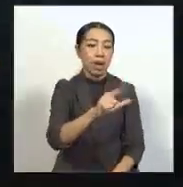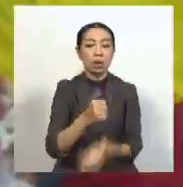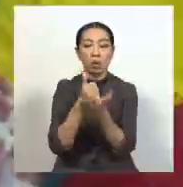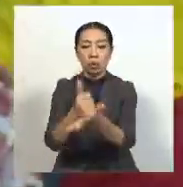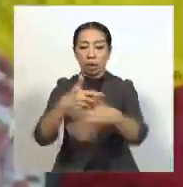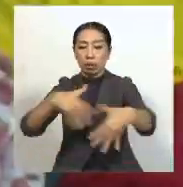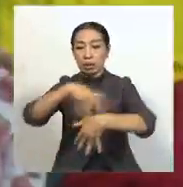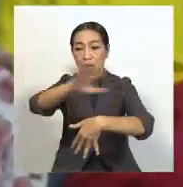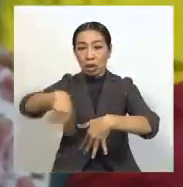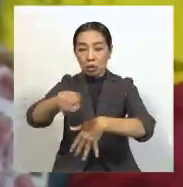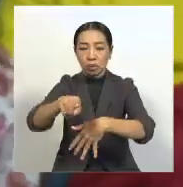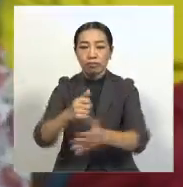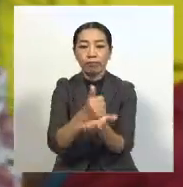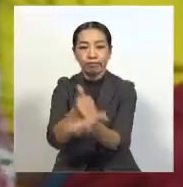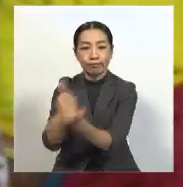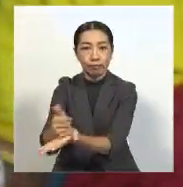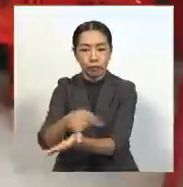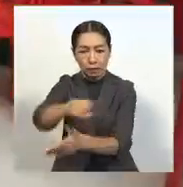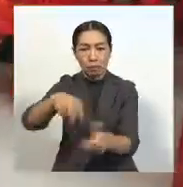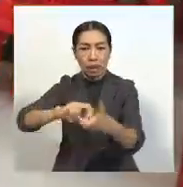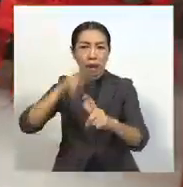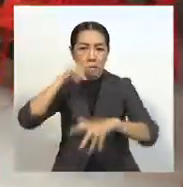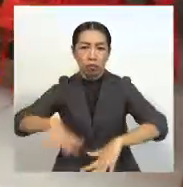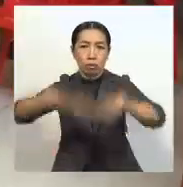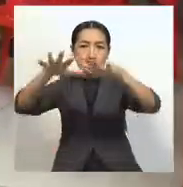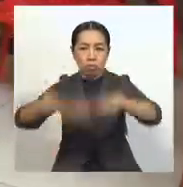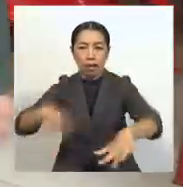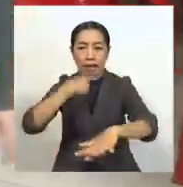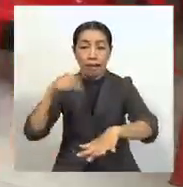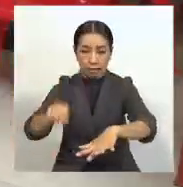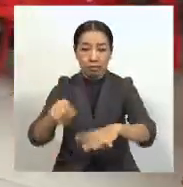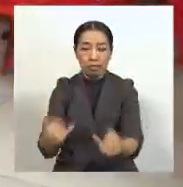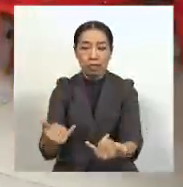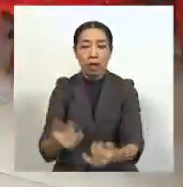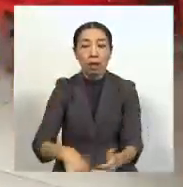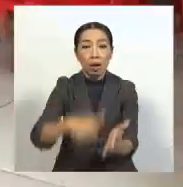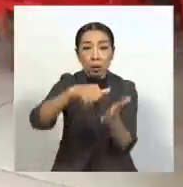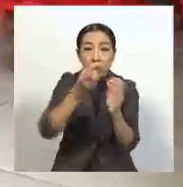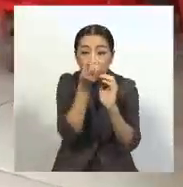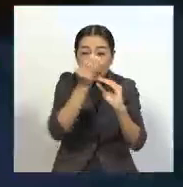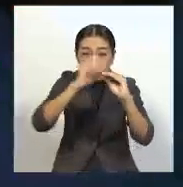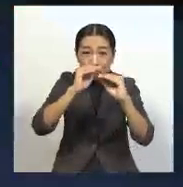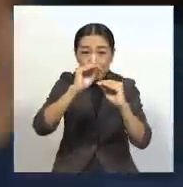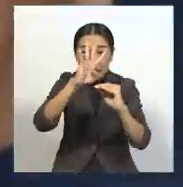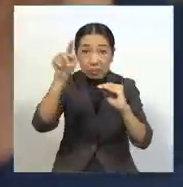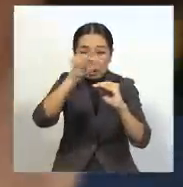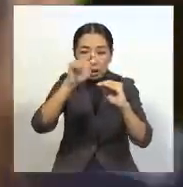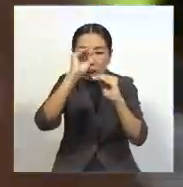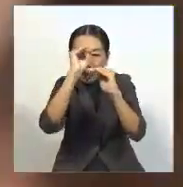กับผู้ประกอบการในกลุ่มนี้นะครับที่ได้รับผลกระทบพร้อมกับปรับลดอัตราดอกเบี้ยจาก 4% เหลือ